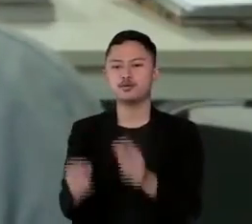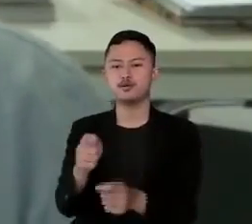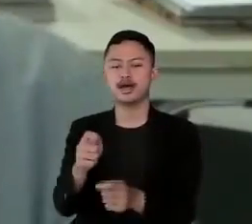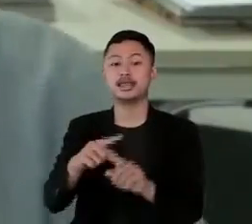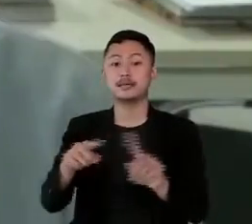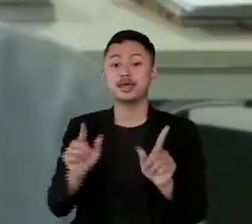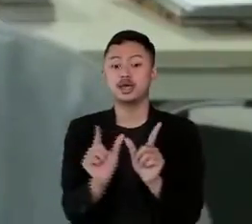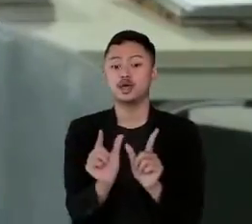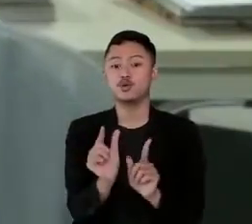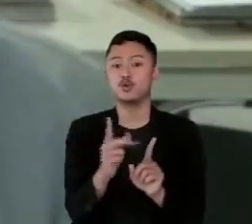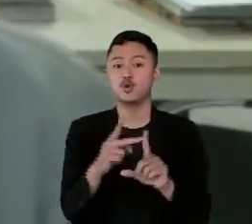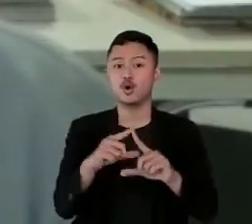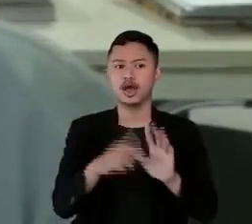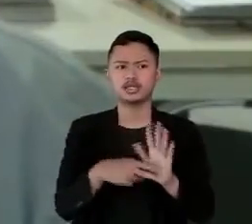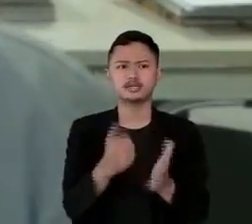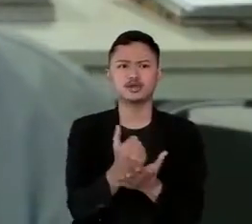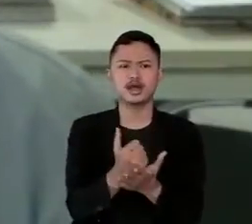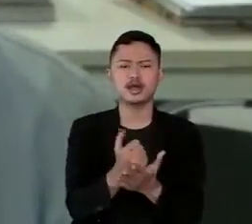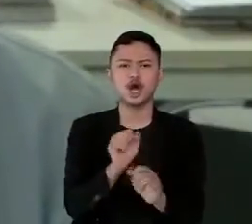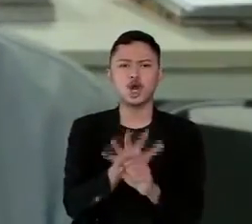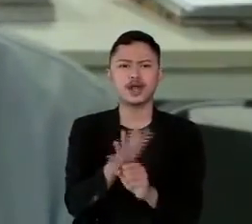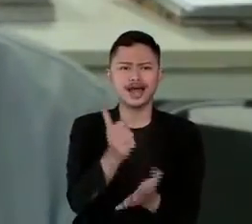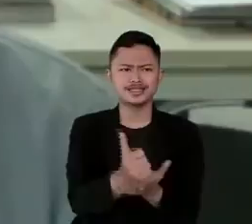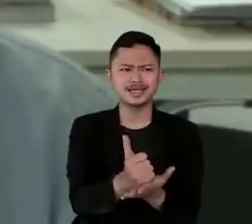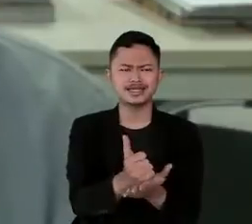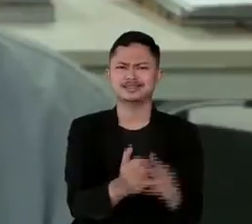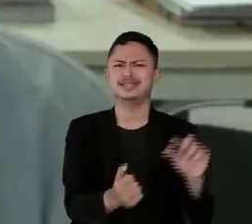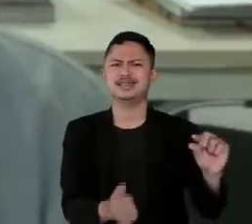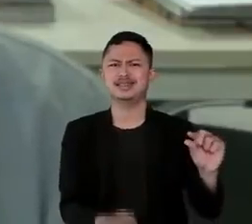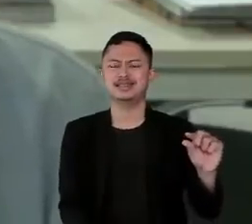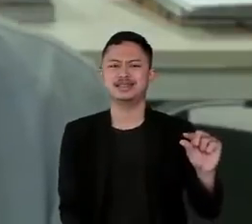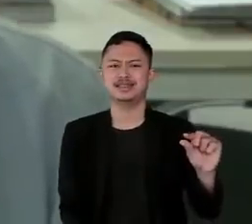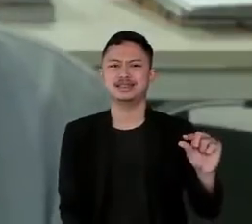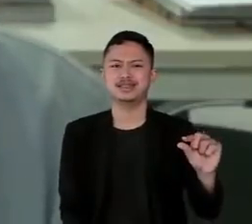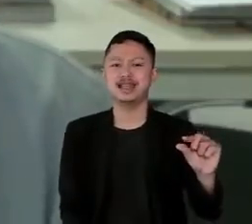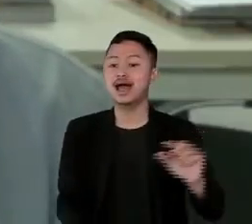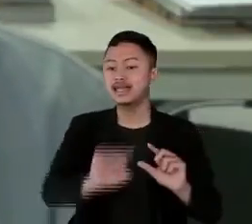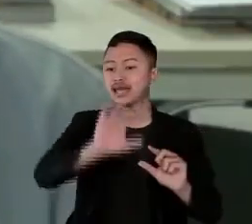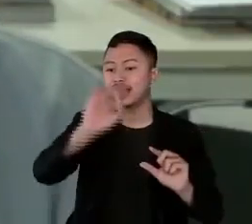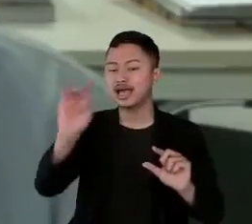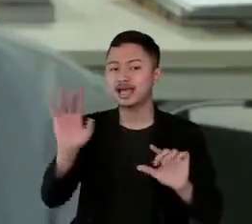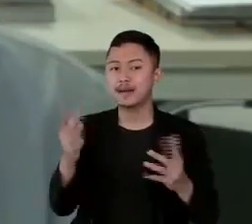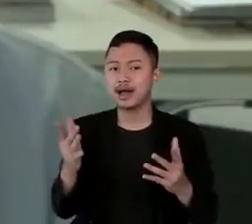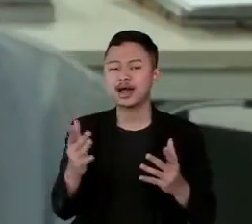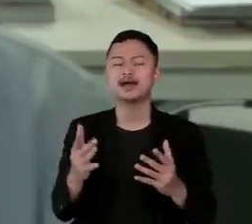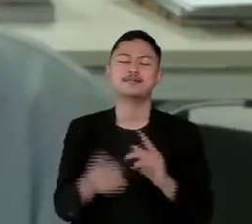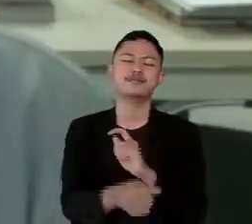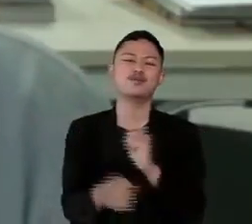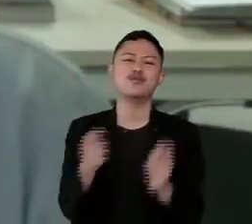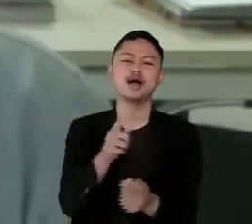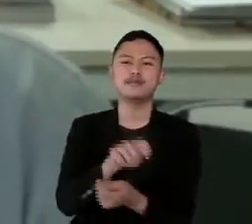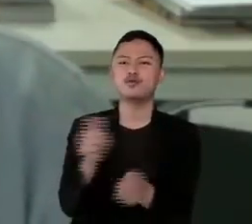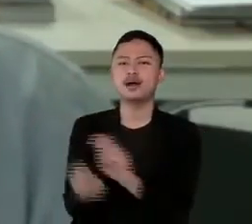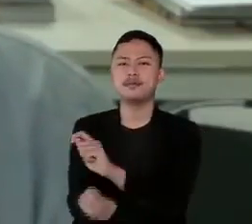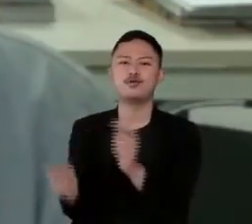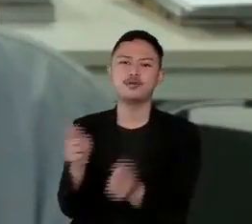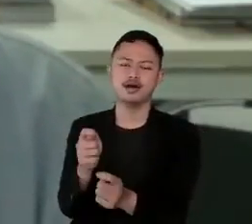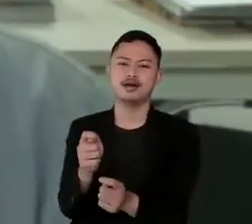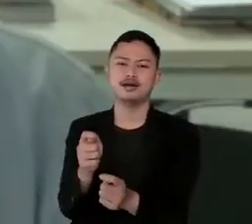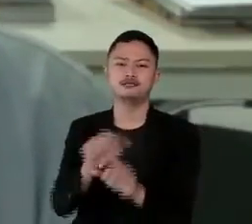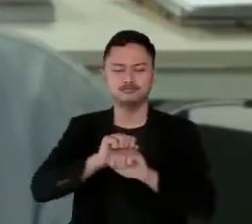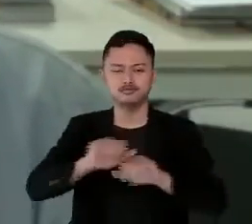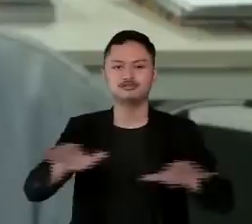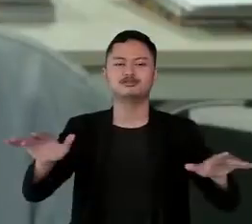minimum ada ini kasih ya nampaknya dia itu berubah sifat daya-daya pulangnya antar komunitas